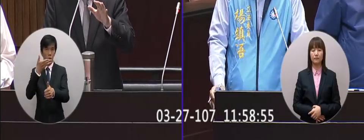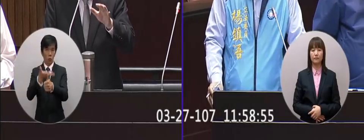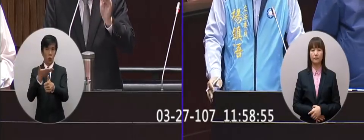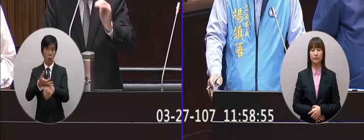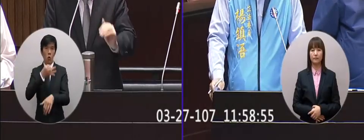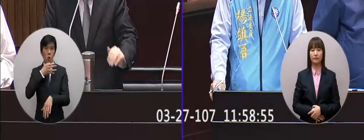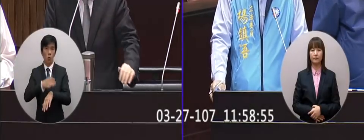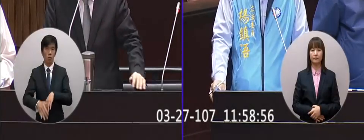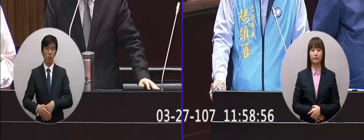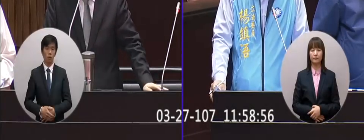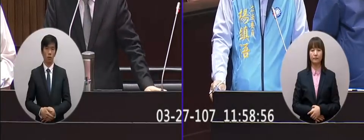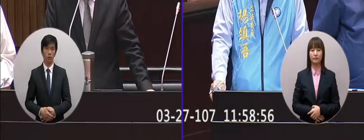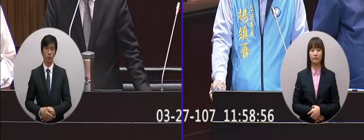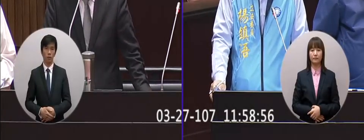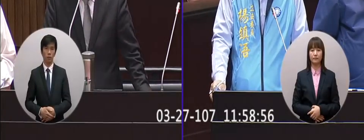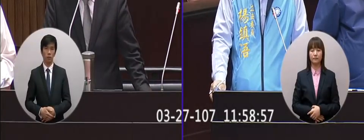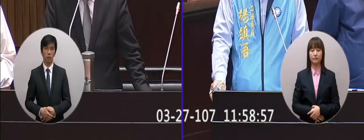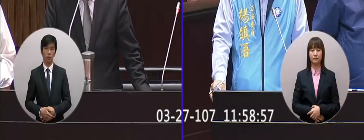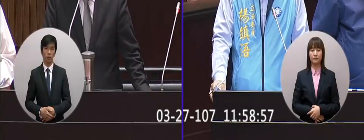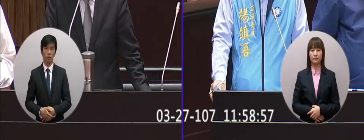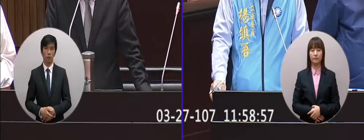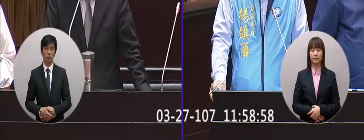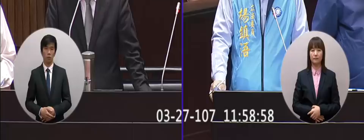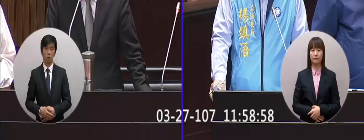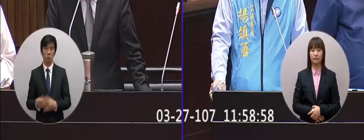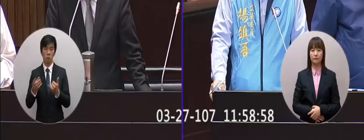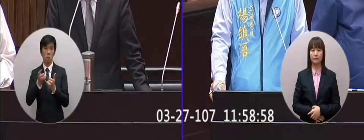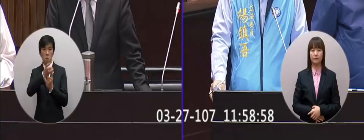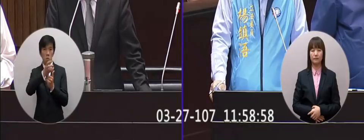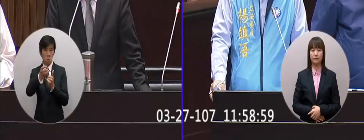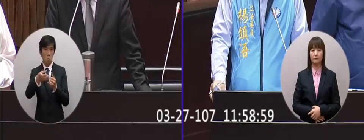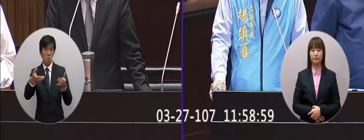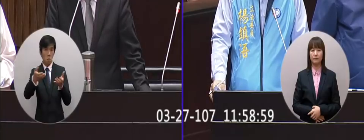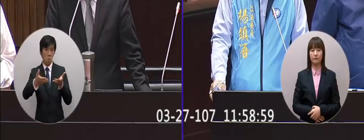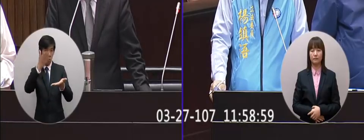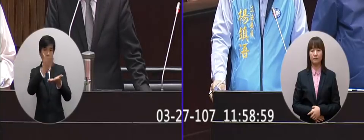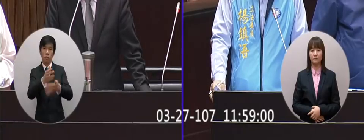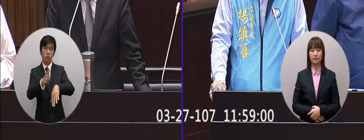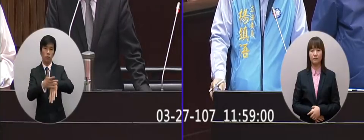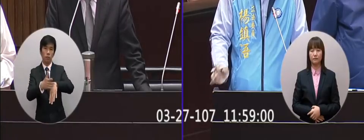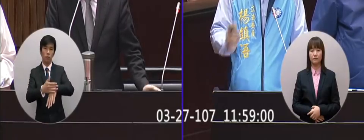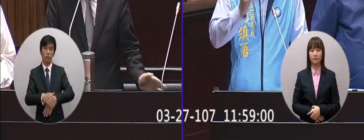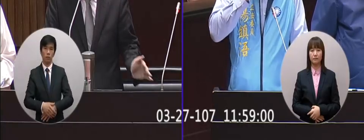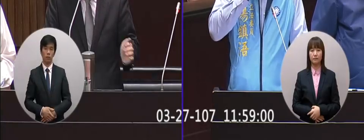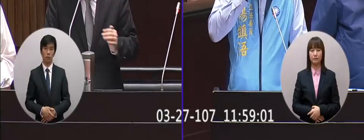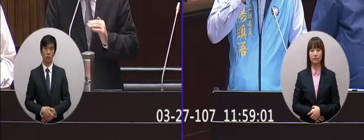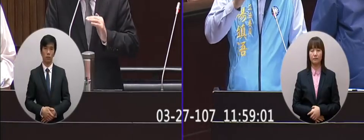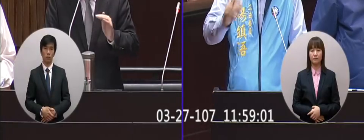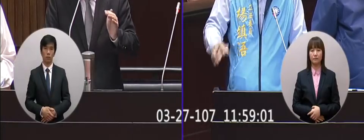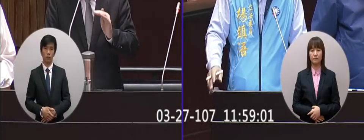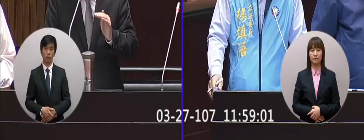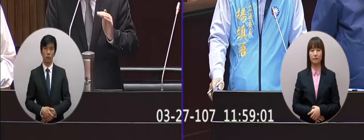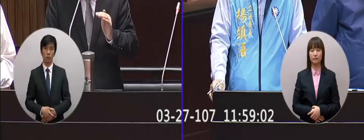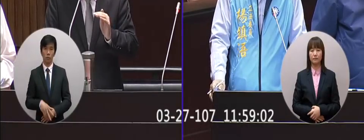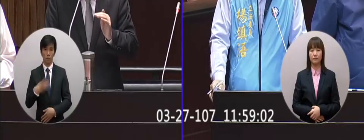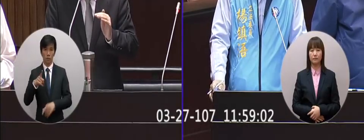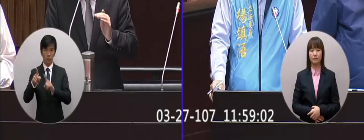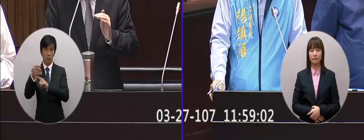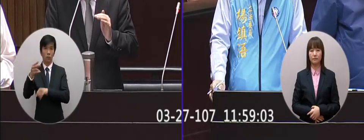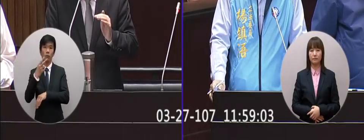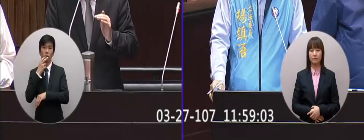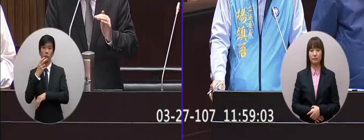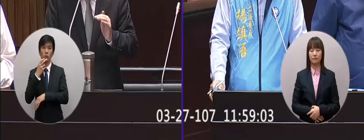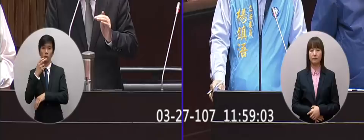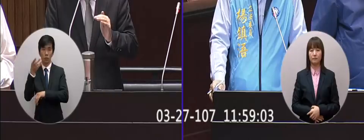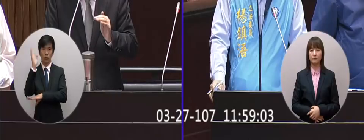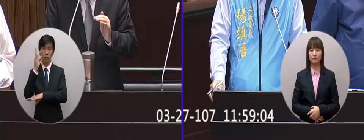会让它的整个离岛的建设停摆啊。那另外就是依据中央政府的这